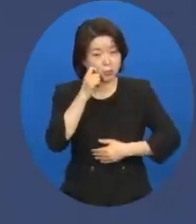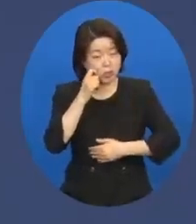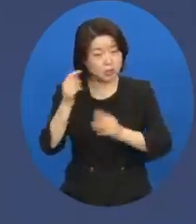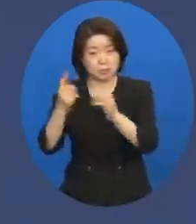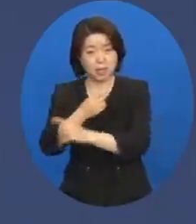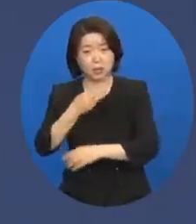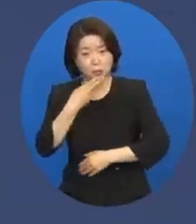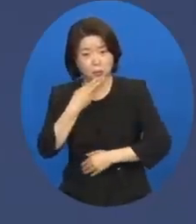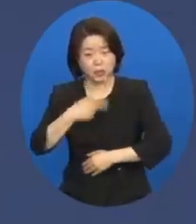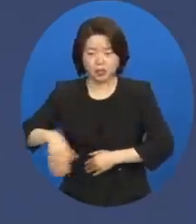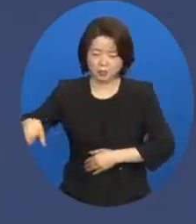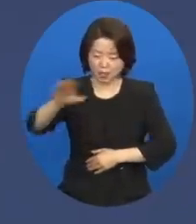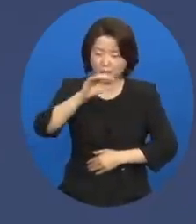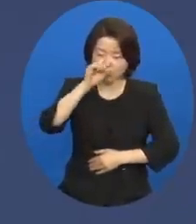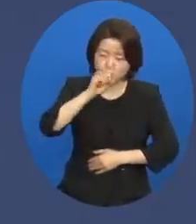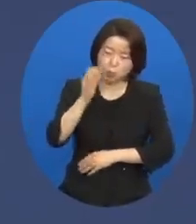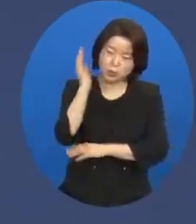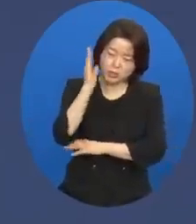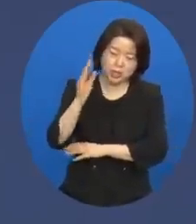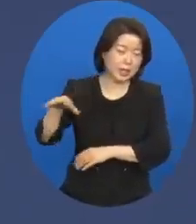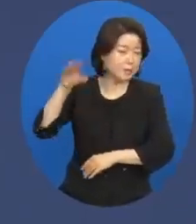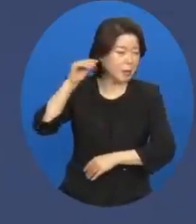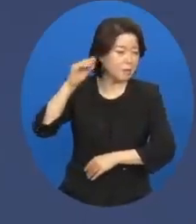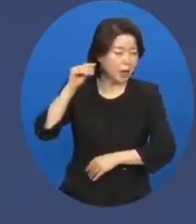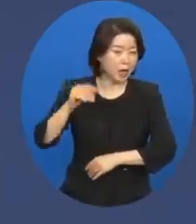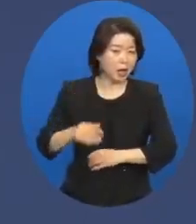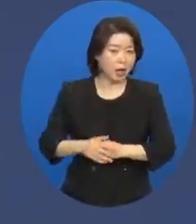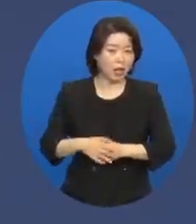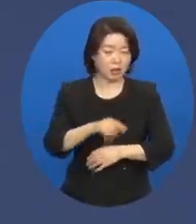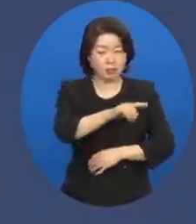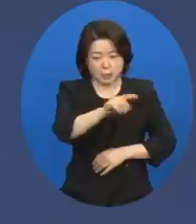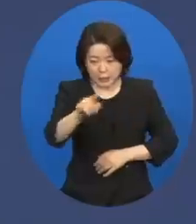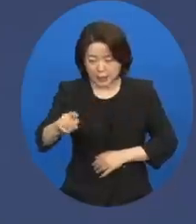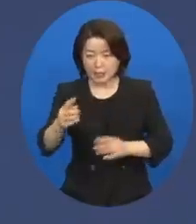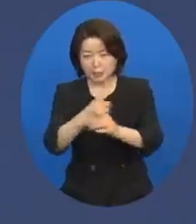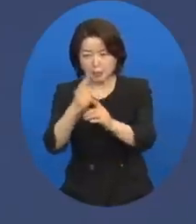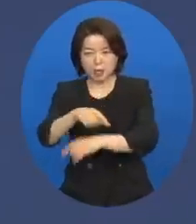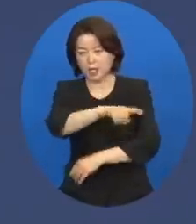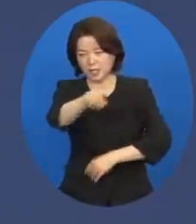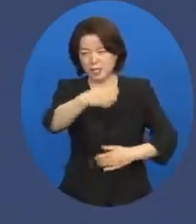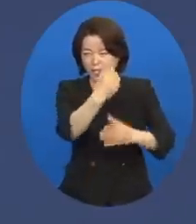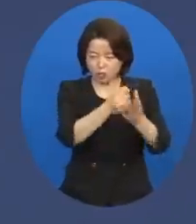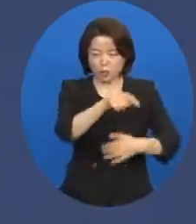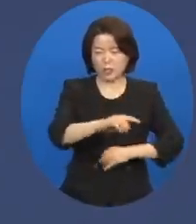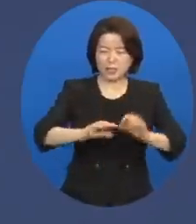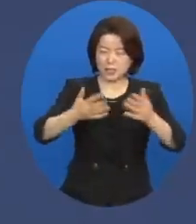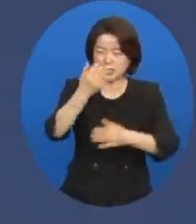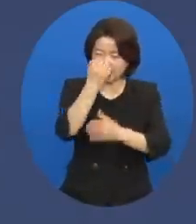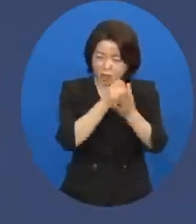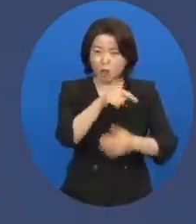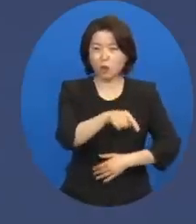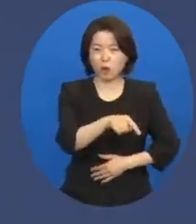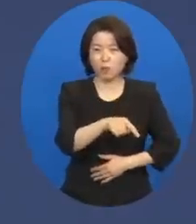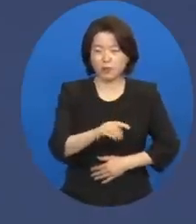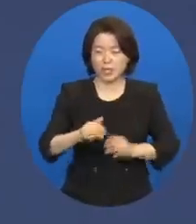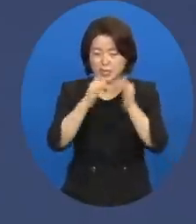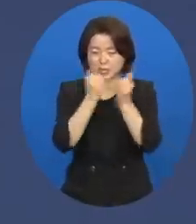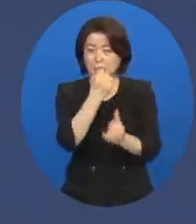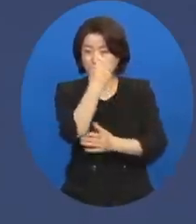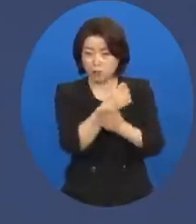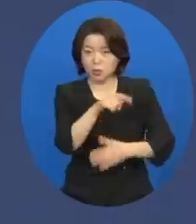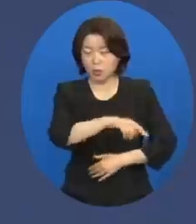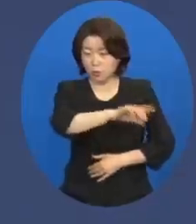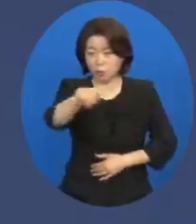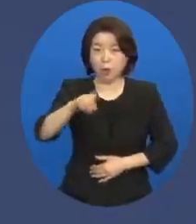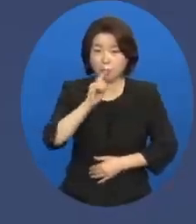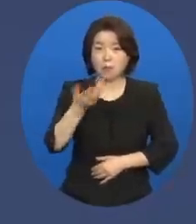다 좋은 얘기 늘 듣죠. 이래야 된다고 남을 비판도 하죠. 이것들 다 썩었다, 이 나라가 썩었다, 이 사회가 썩었다 이렇게